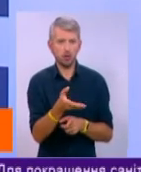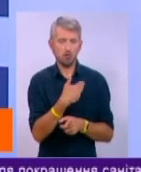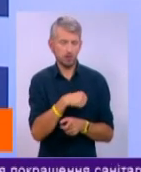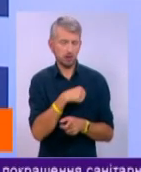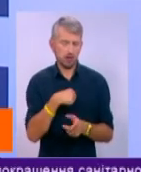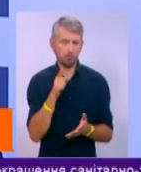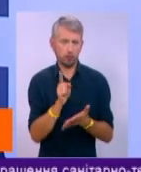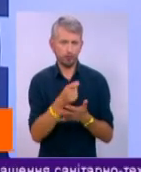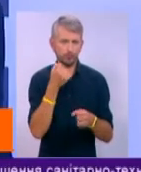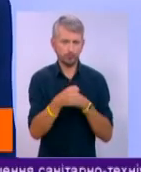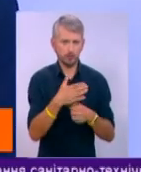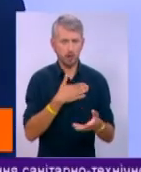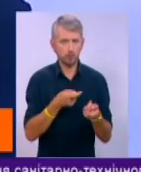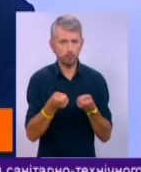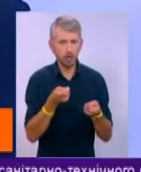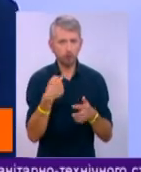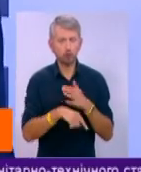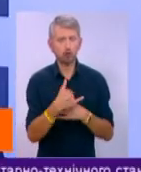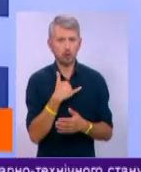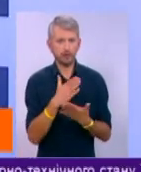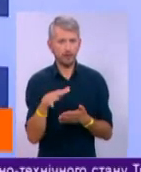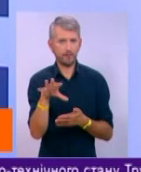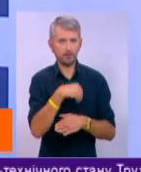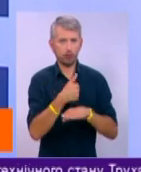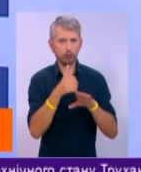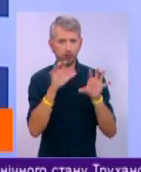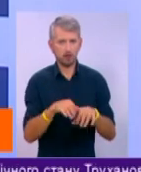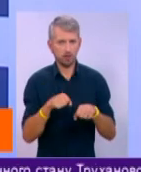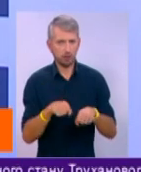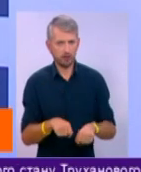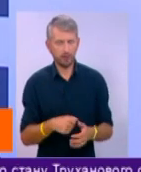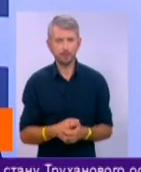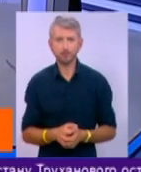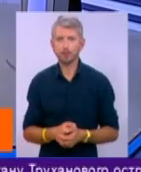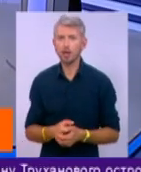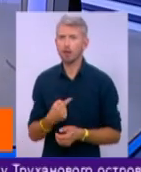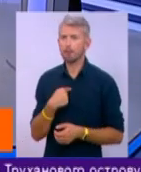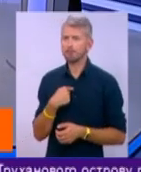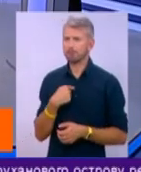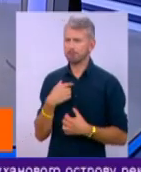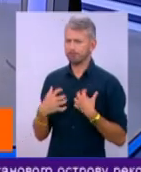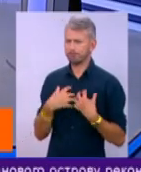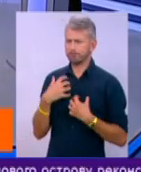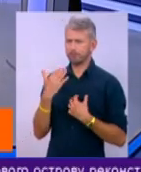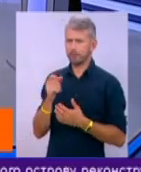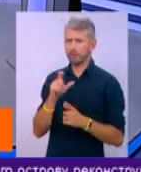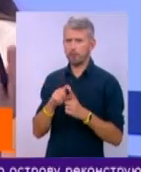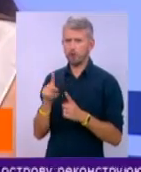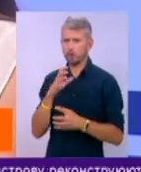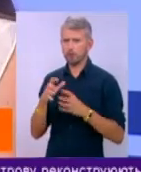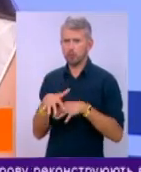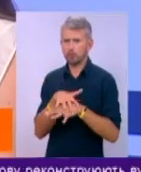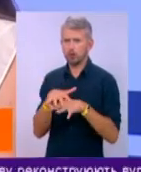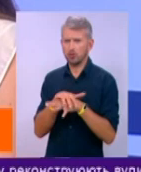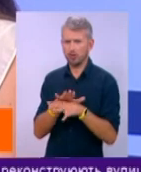повинні спонукати нашу владу, тому що в нас є для цього всі конституційні підстави. Пане Ігоре, мене збентежили ваші слова про те, що міжнародна спільнота